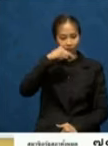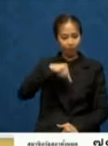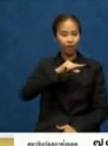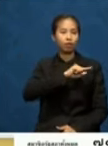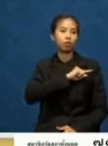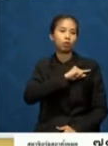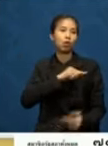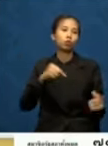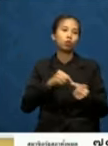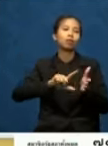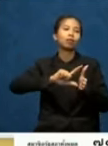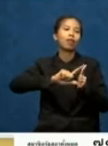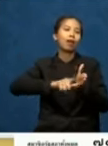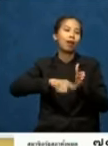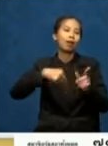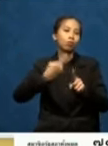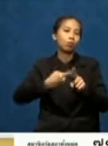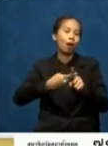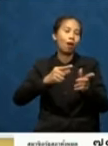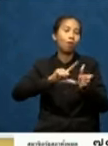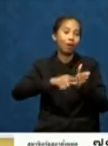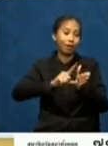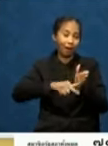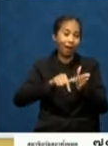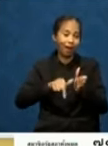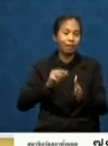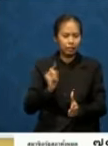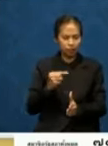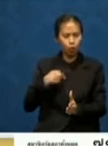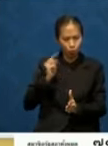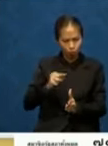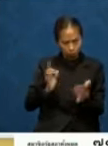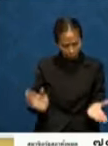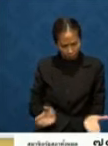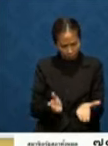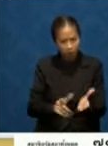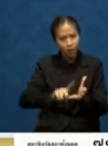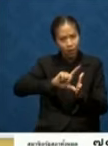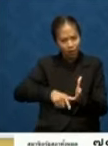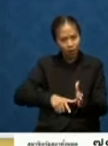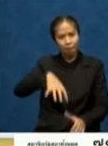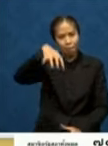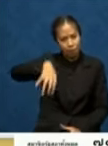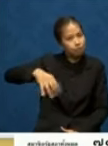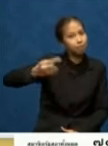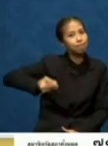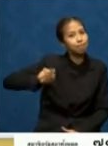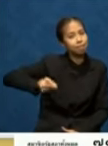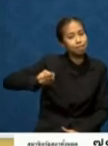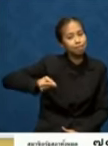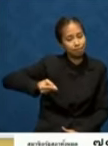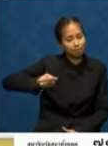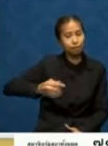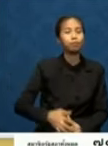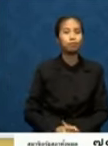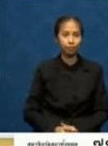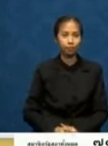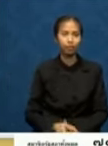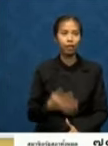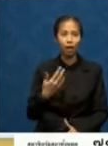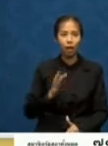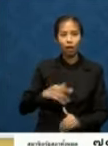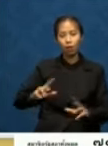ำนักเลขาธิการชั่วคราวซึ่งควรได้รับสนับสนุนให้เป็นสำนักงานเลขาถาวรแล้วก็ของกระทรว